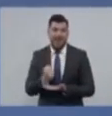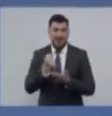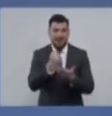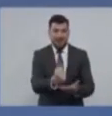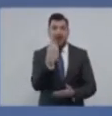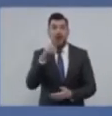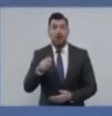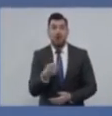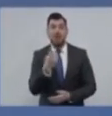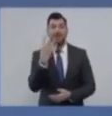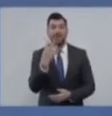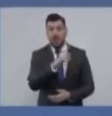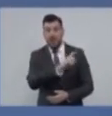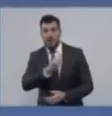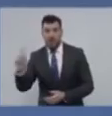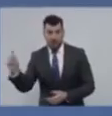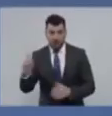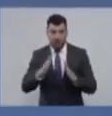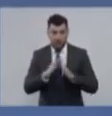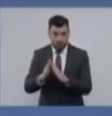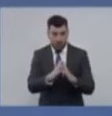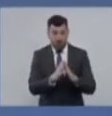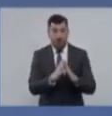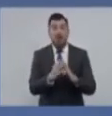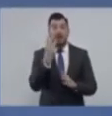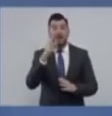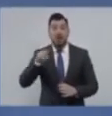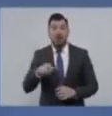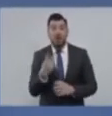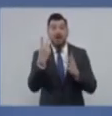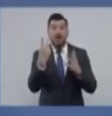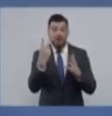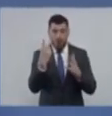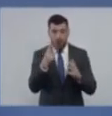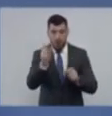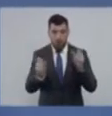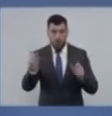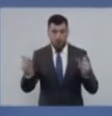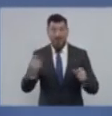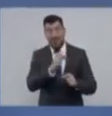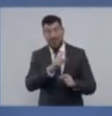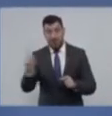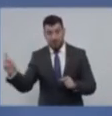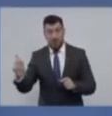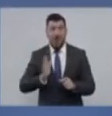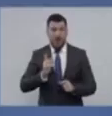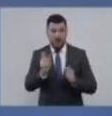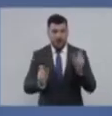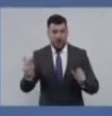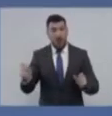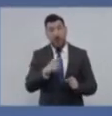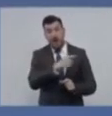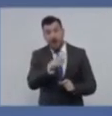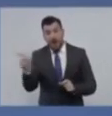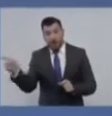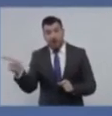εκατομμύρια νοικοκυριά με περισσότερο από 3,2 εκατομμύρια μέλη προκειμένου αυτά να καλύψουν